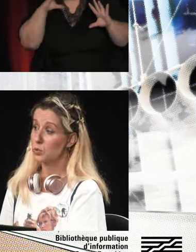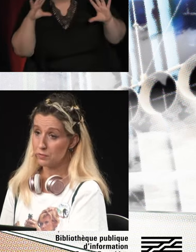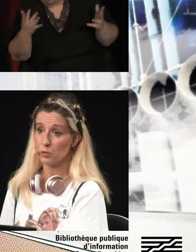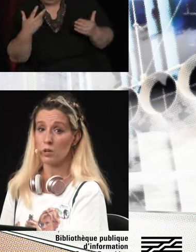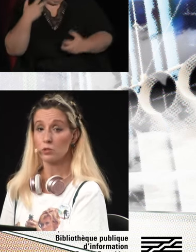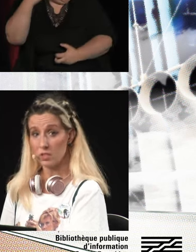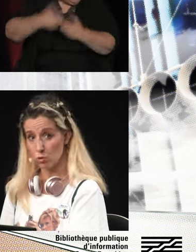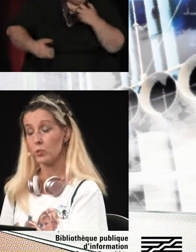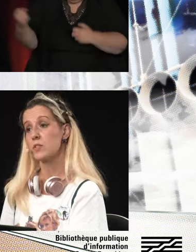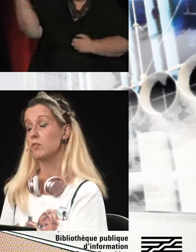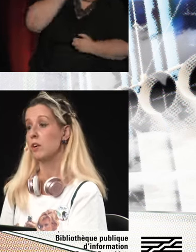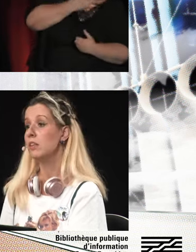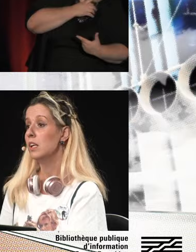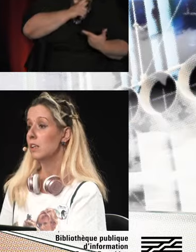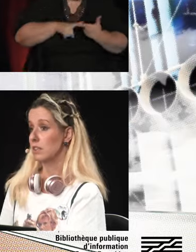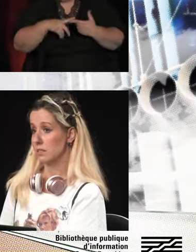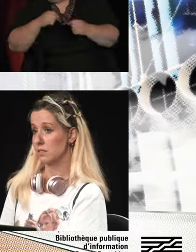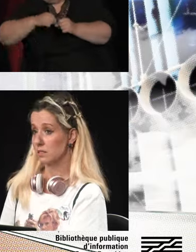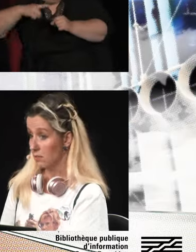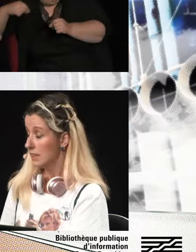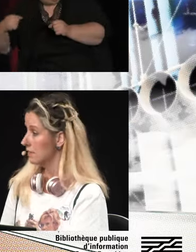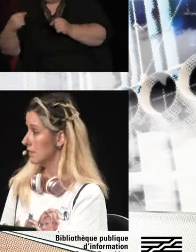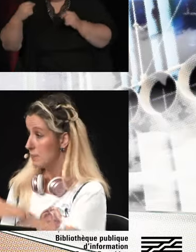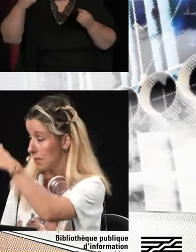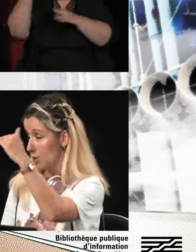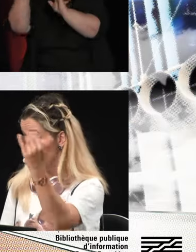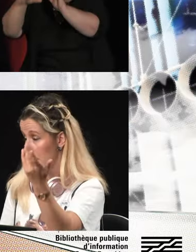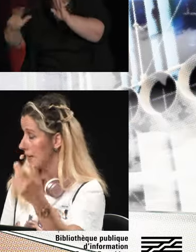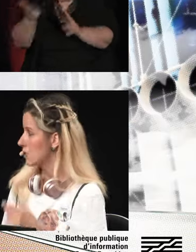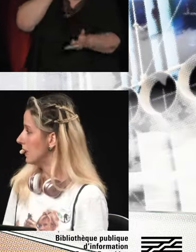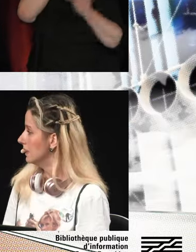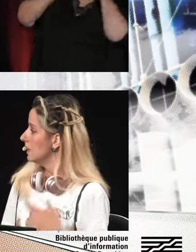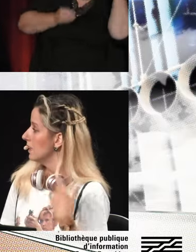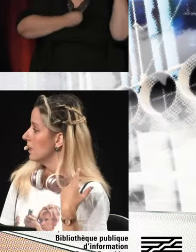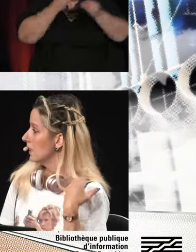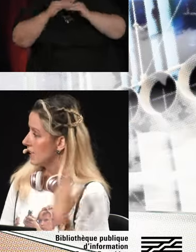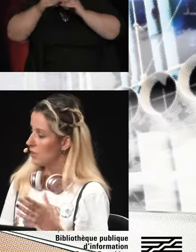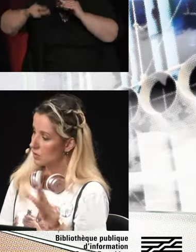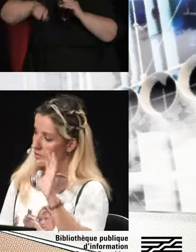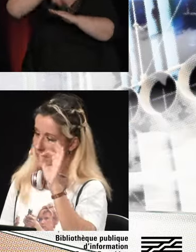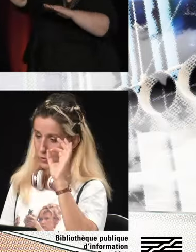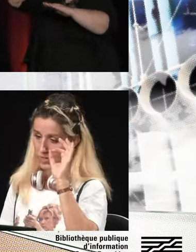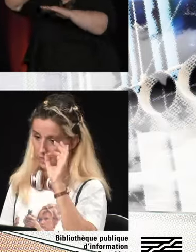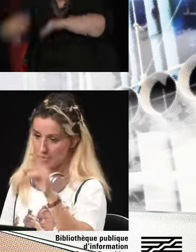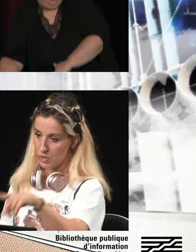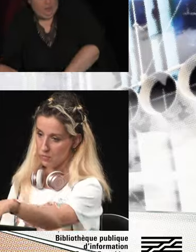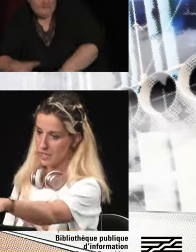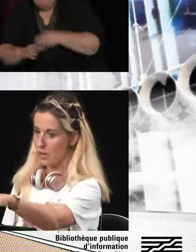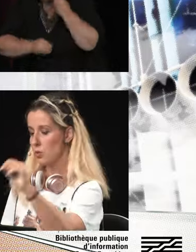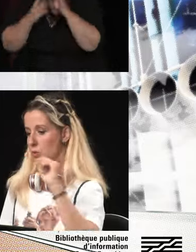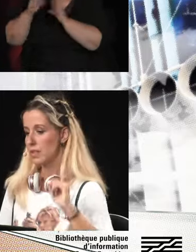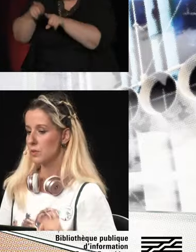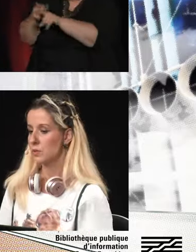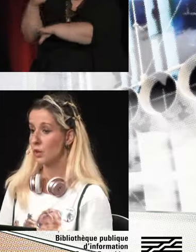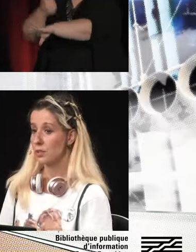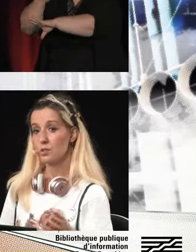des cailloux, des feuilles mortes, des journaux qui s'envolent, voilà, des plateformes qui n'apparaissent pas. Et il y a aussi un timer, vous voyez